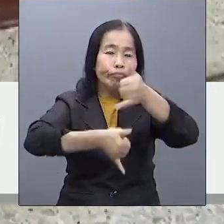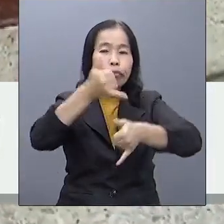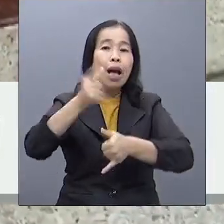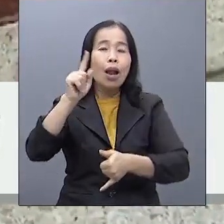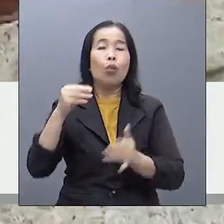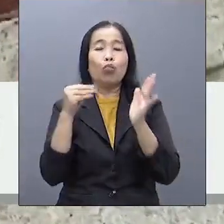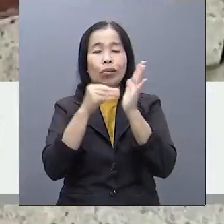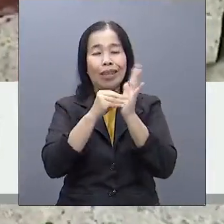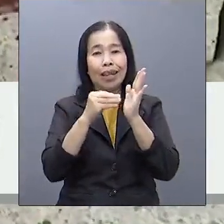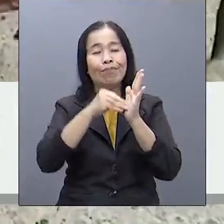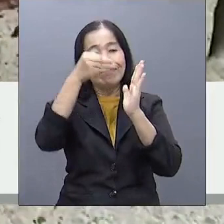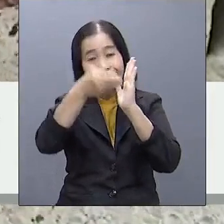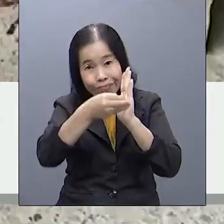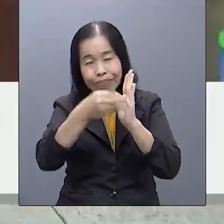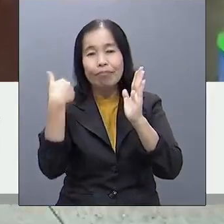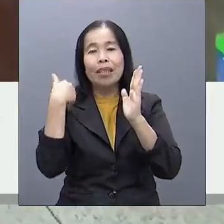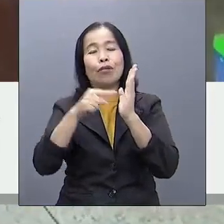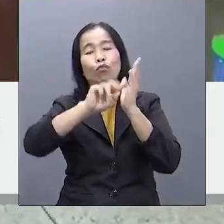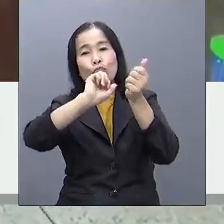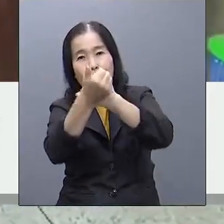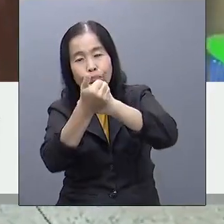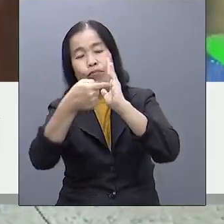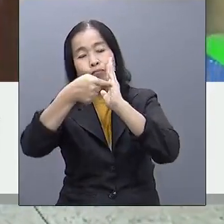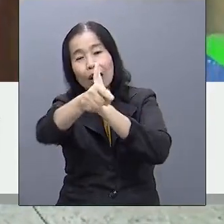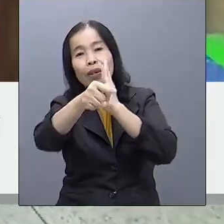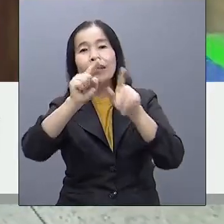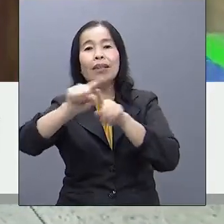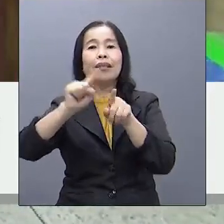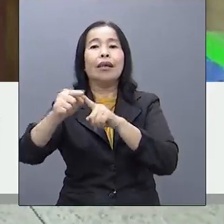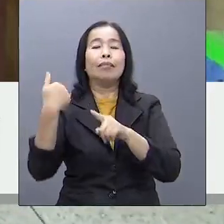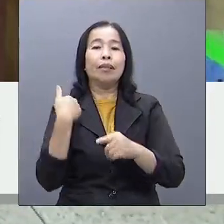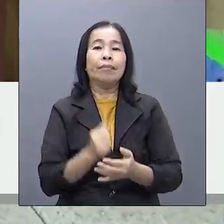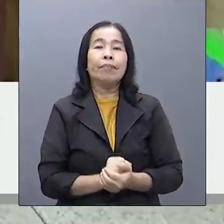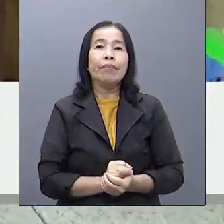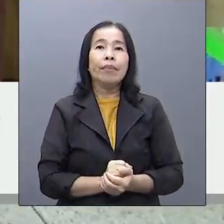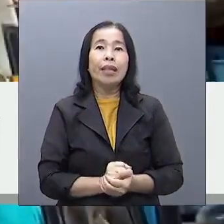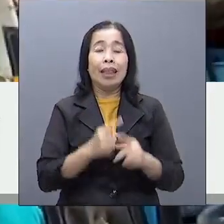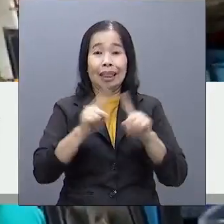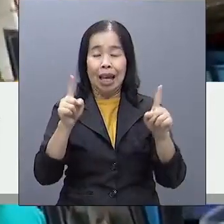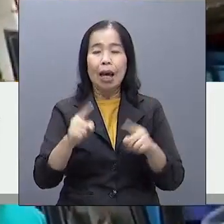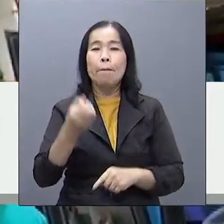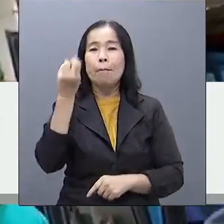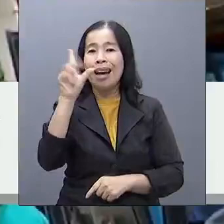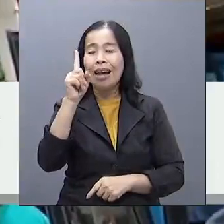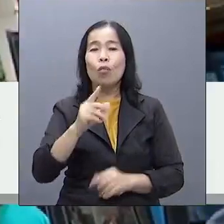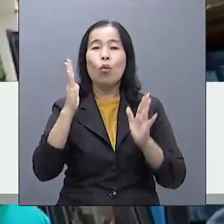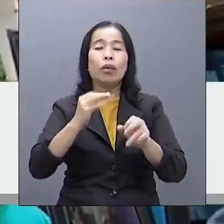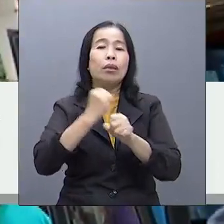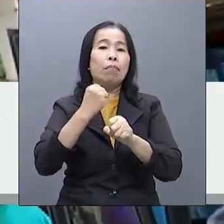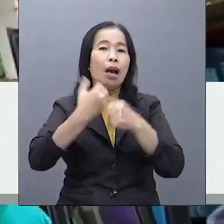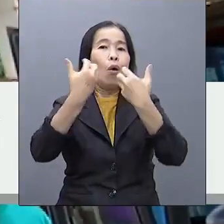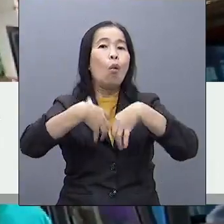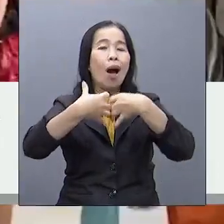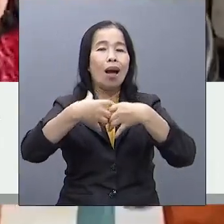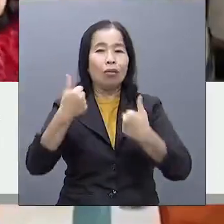กรุงเทพฯเพื่อเดินทางต่อไปยังภูมิลำเนาในหลายจังหวัดภาคอีสานต่อเนื่องส่วนหนึ่งเป็นพนักงานโรงงานที่ก็เริ่ม